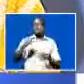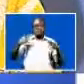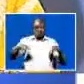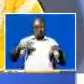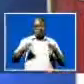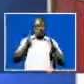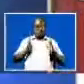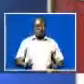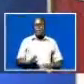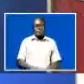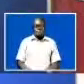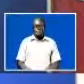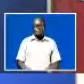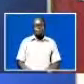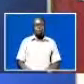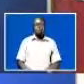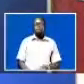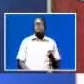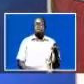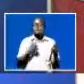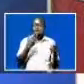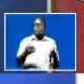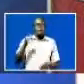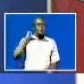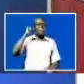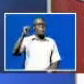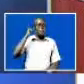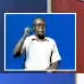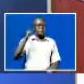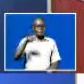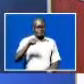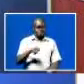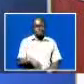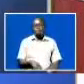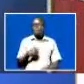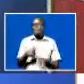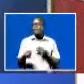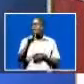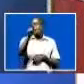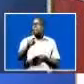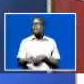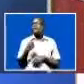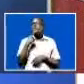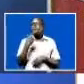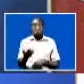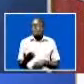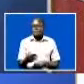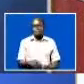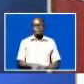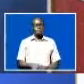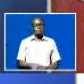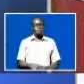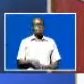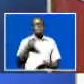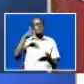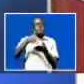Haya, tutakuja kwa Henry pale ambapo aligusia siasa kidogo, nitakuwa nakuja hapo. Lakini kuna jamaa fulani ambaye ninaandikia arafa, kanaambia amemkataza mke